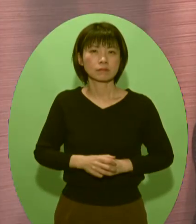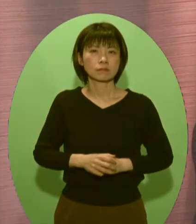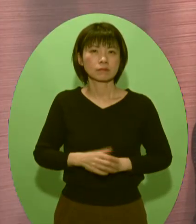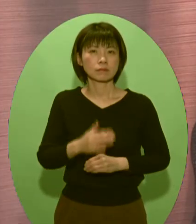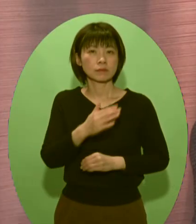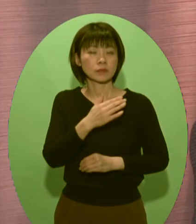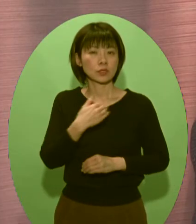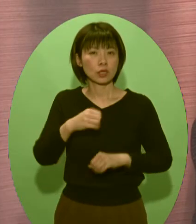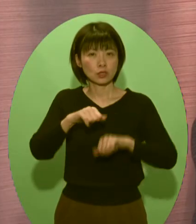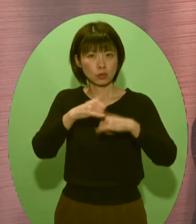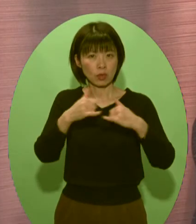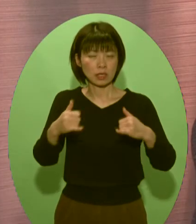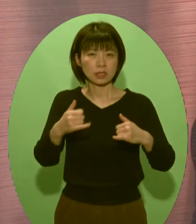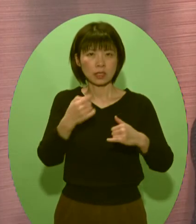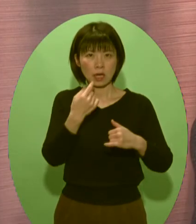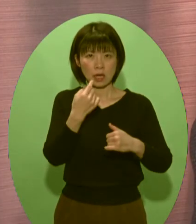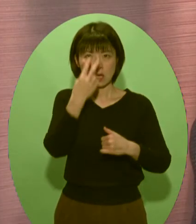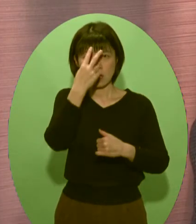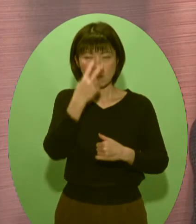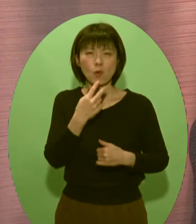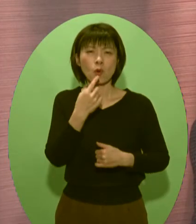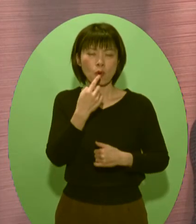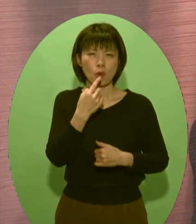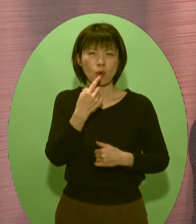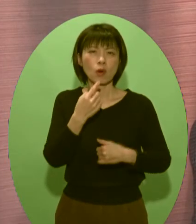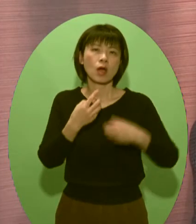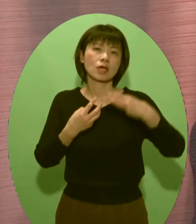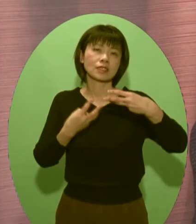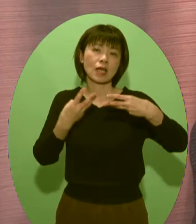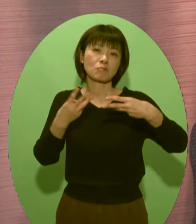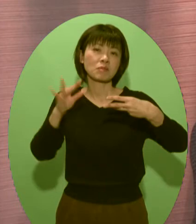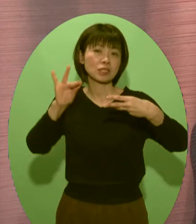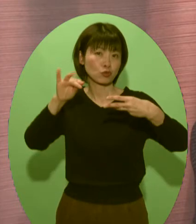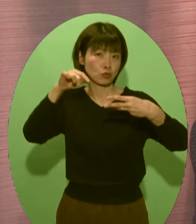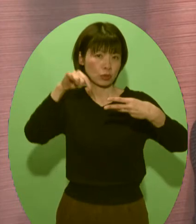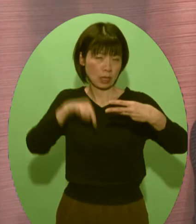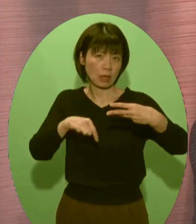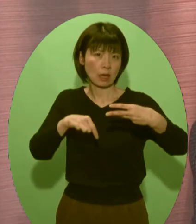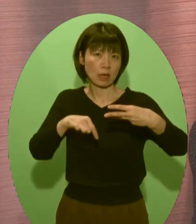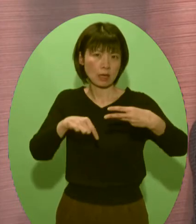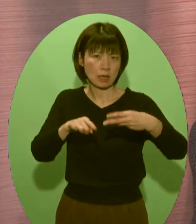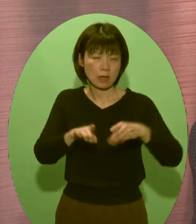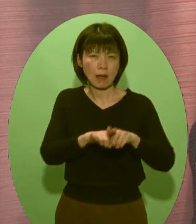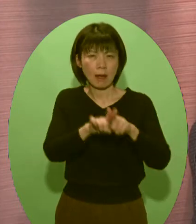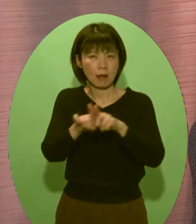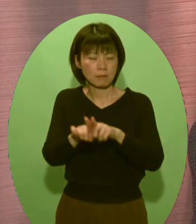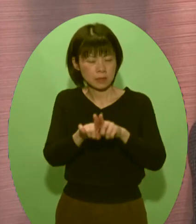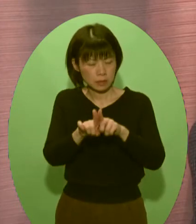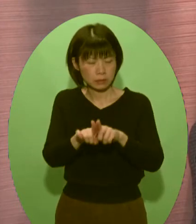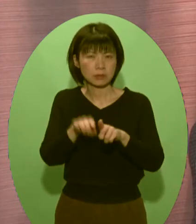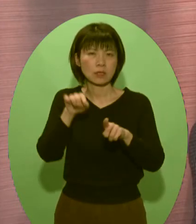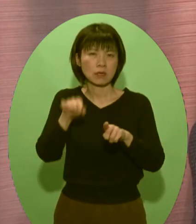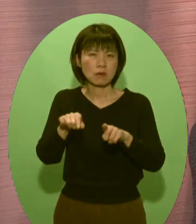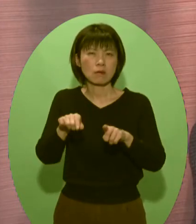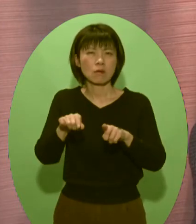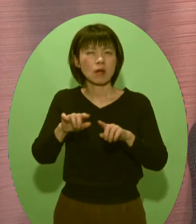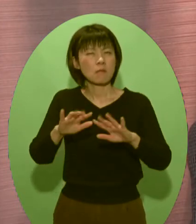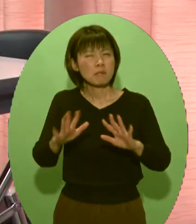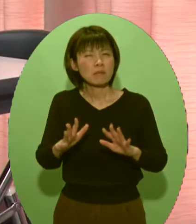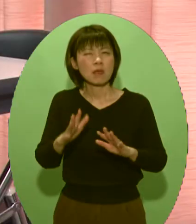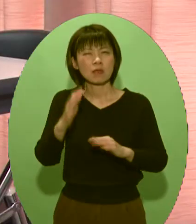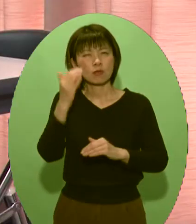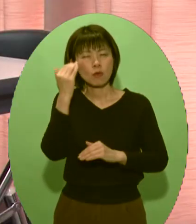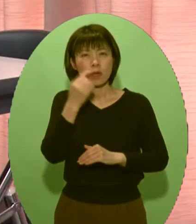害者にとっては3密の中の特に密接ですね。これはもう欠かすことができないところ